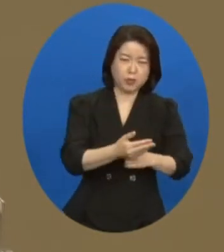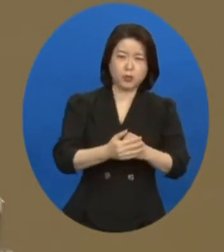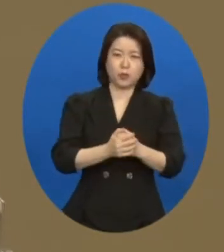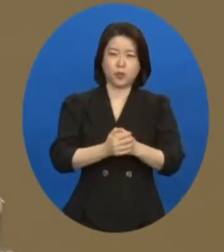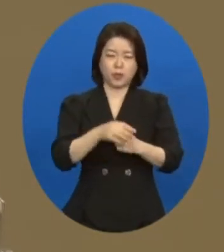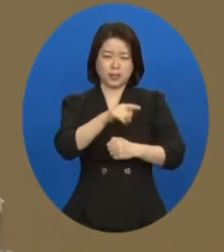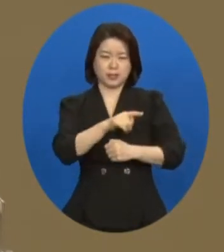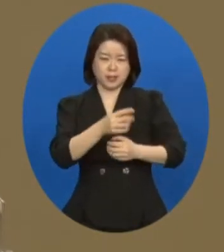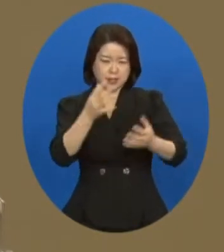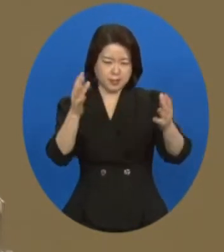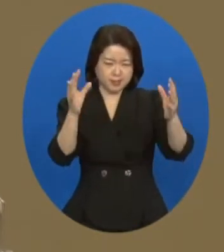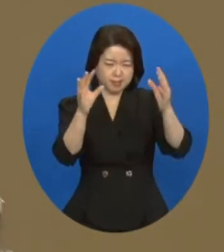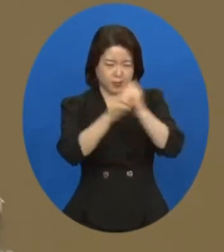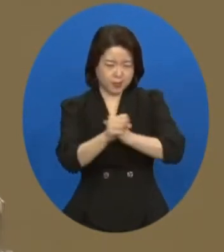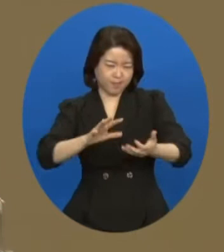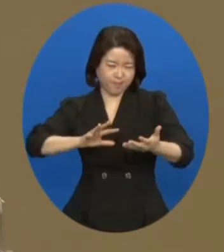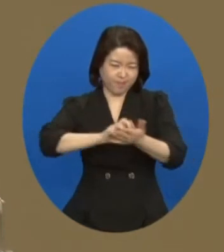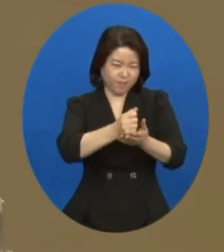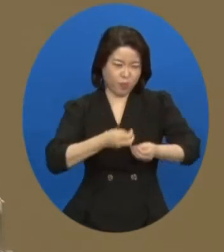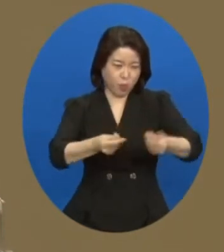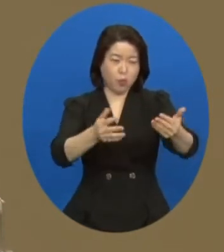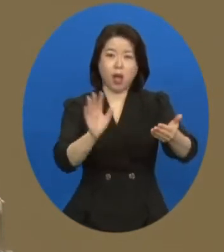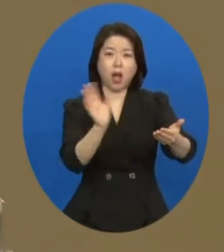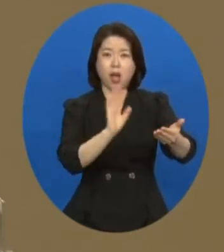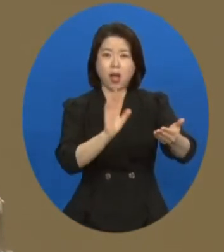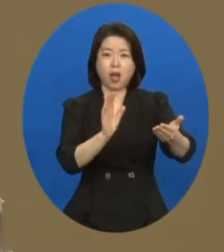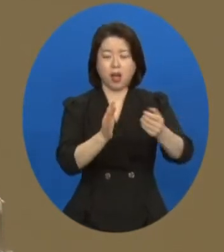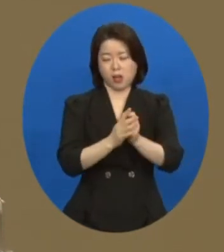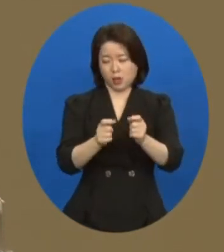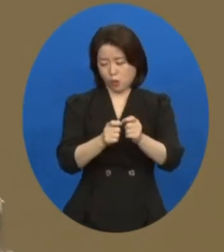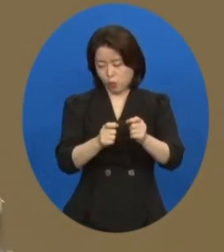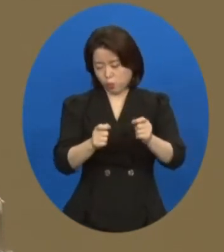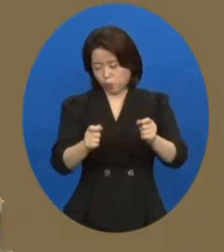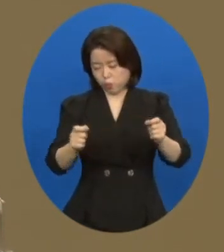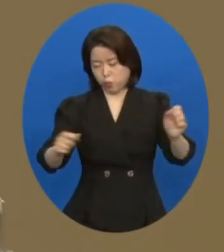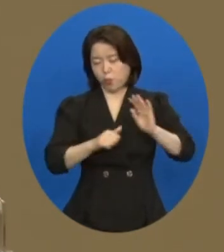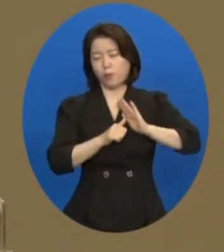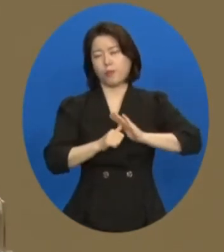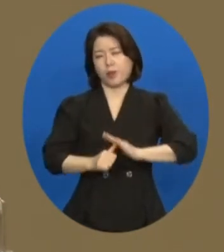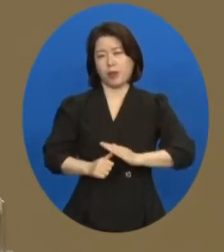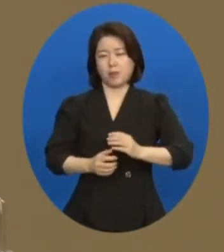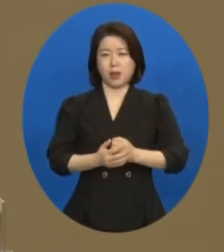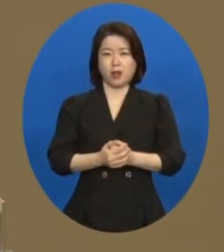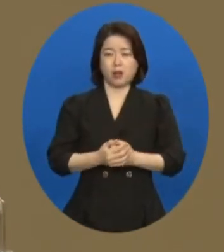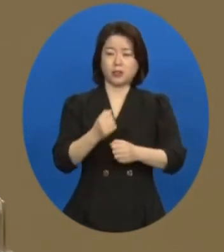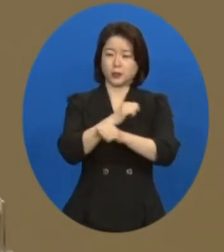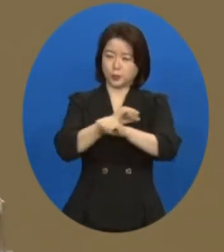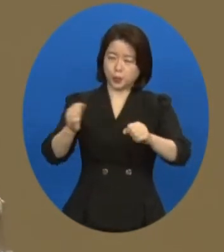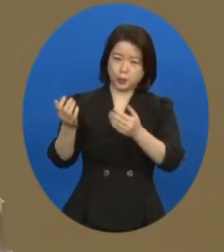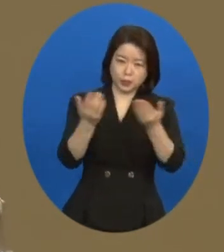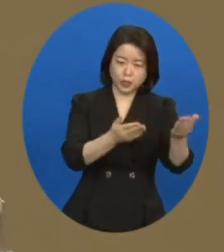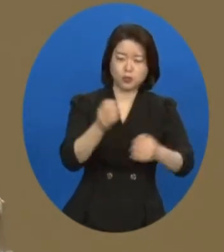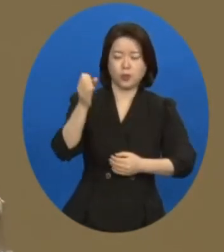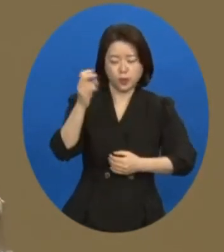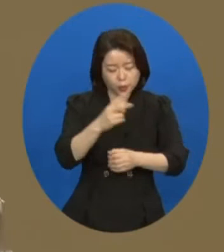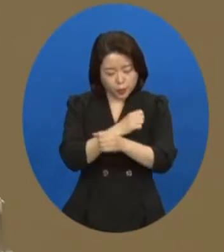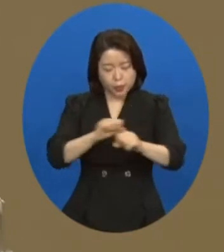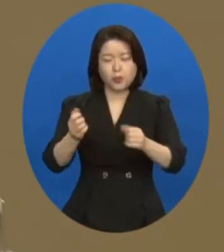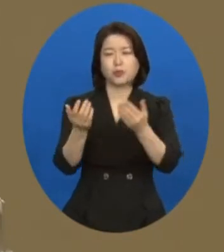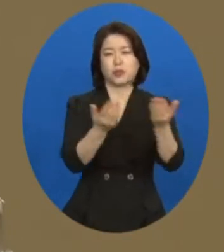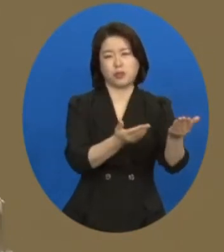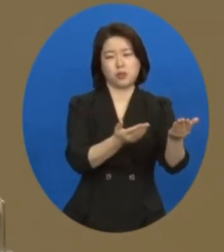그들을 리얼 하지 않으시고 얼이 참으 셨어요 용서하시고 또 용서하시고